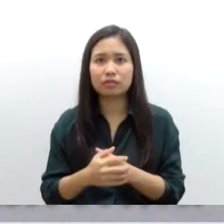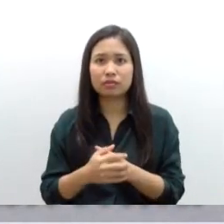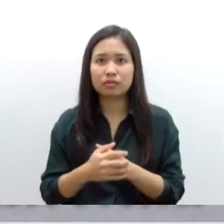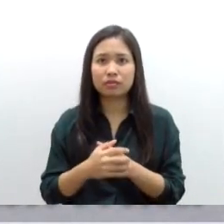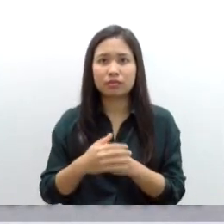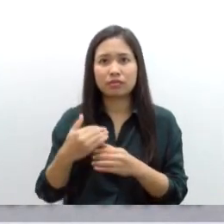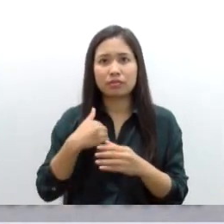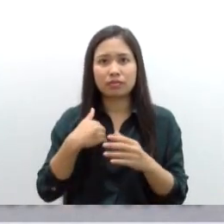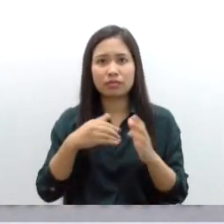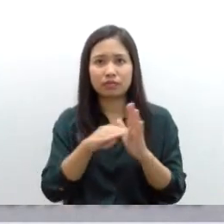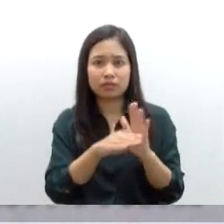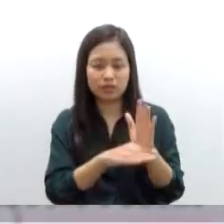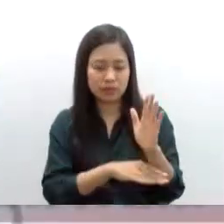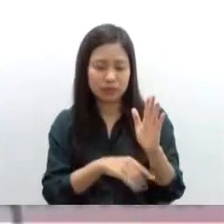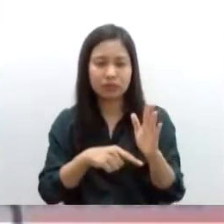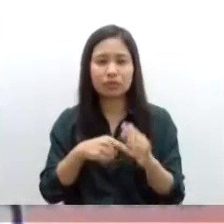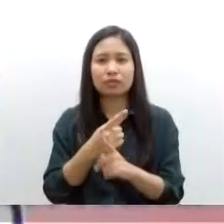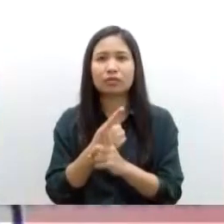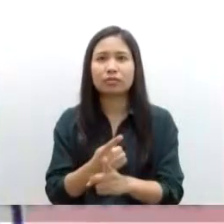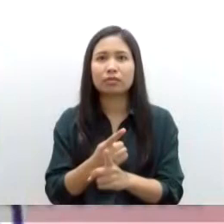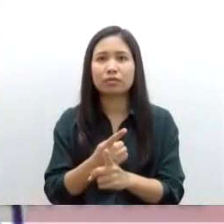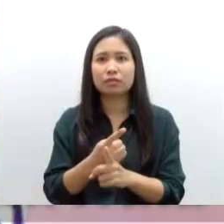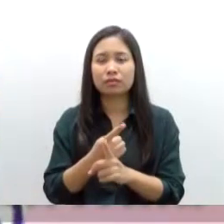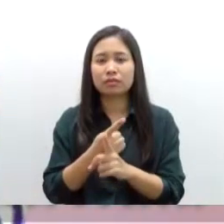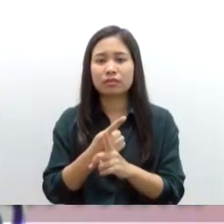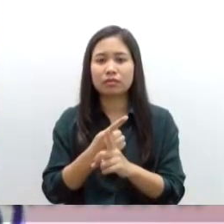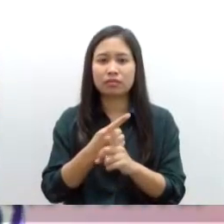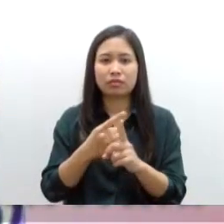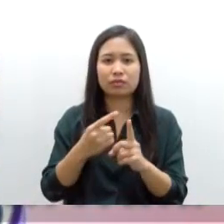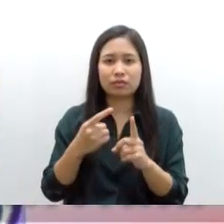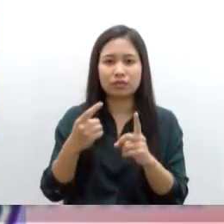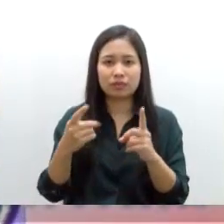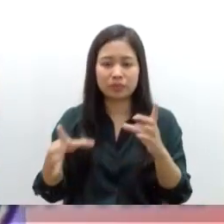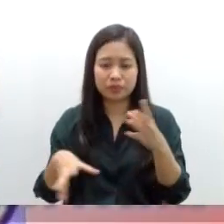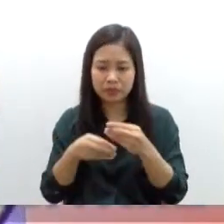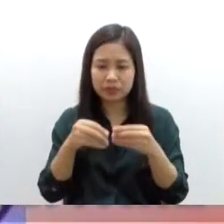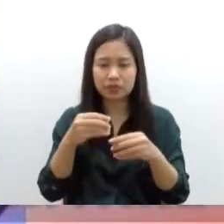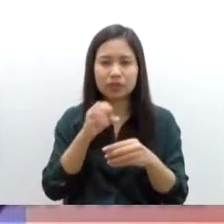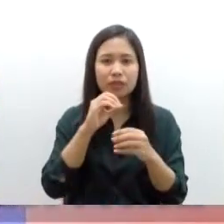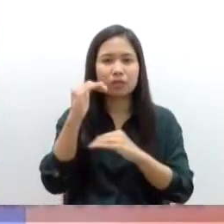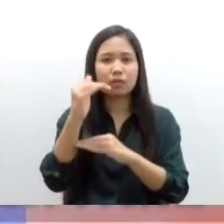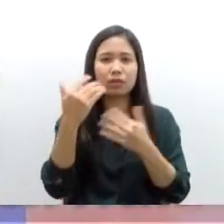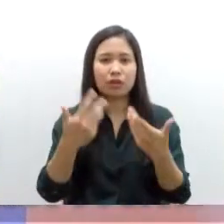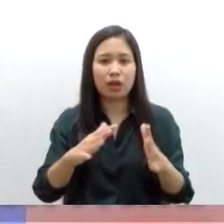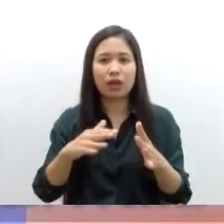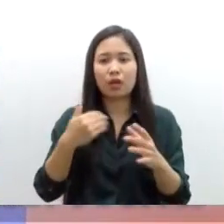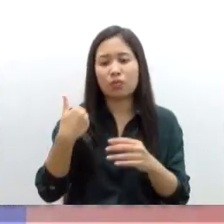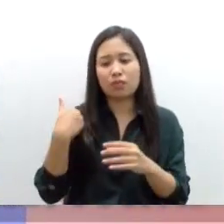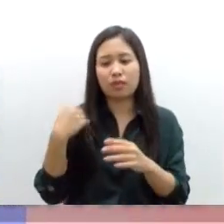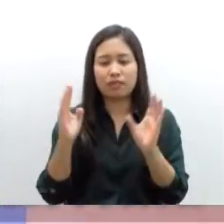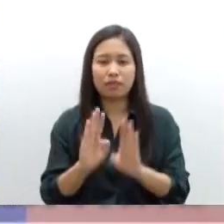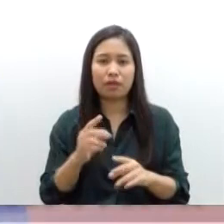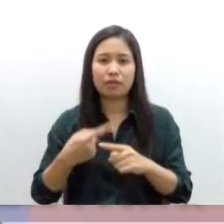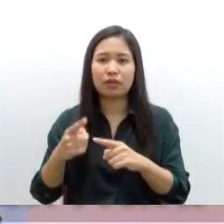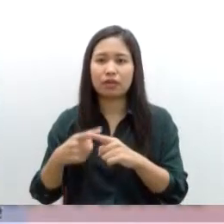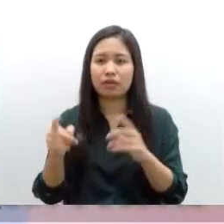ราเตรียมไว้เนี่ยนะครับตั้งแต่ออนแอร์ที่เราได้รับความกรุณาจากทางมูลนิธิการศึกษาทางไกลพันเราเทียม